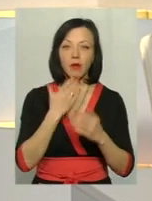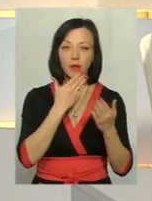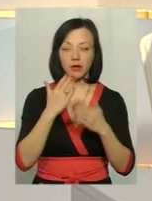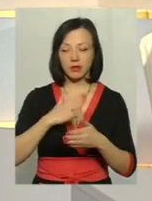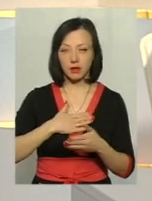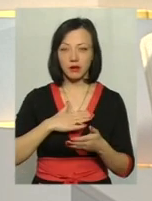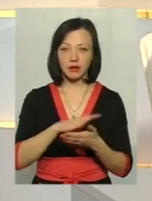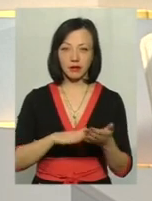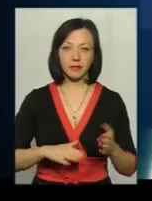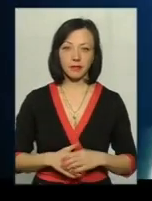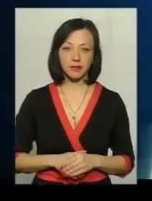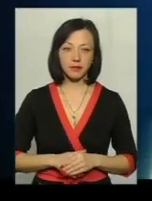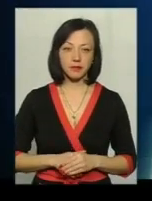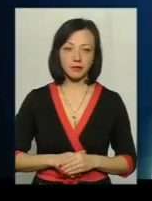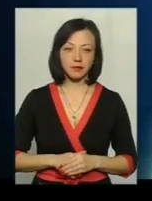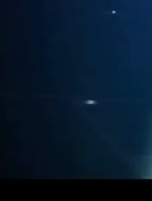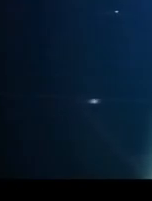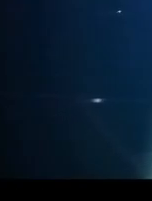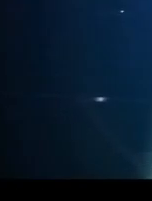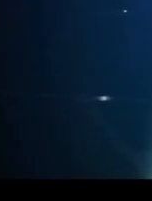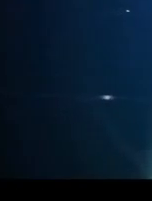Далі продовжимо.